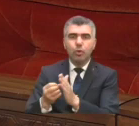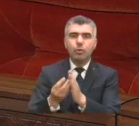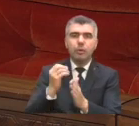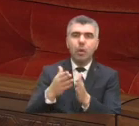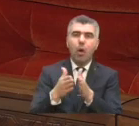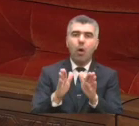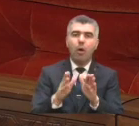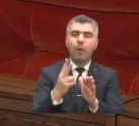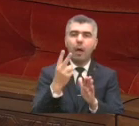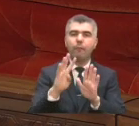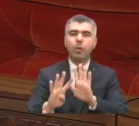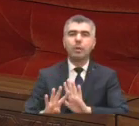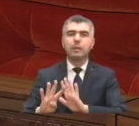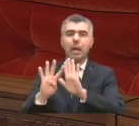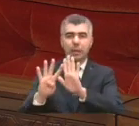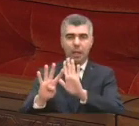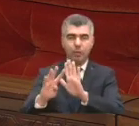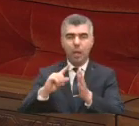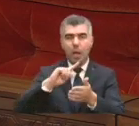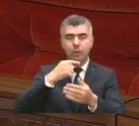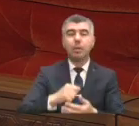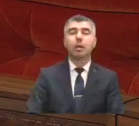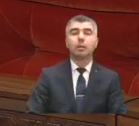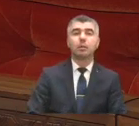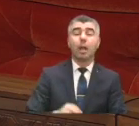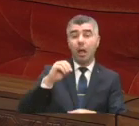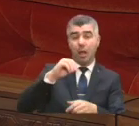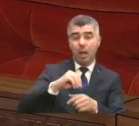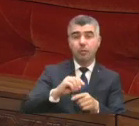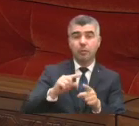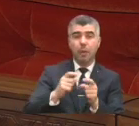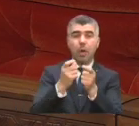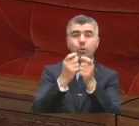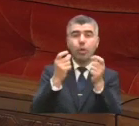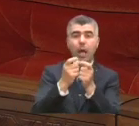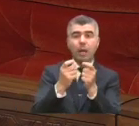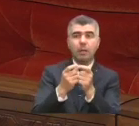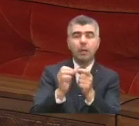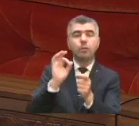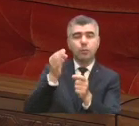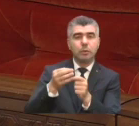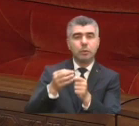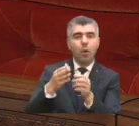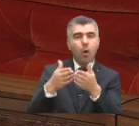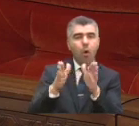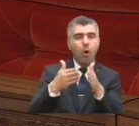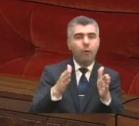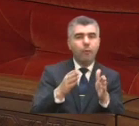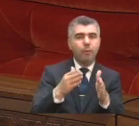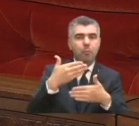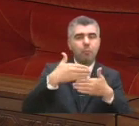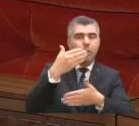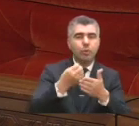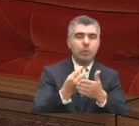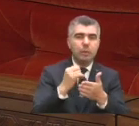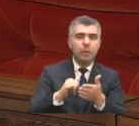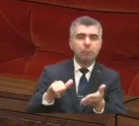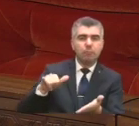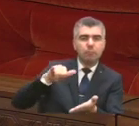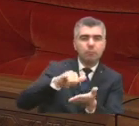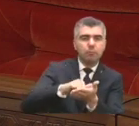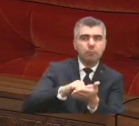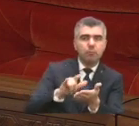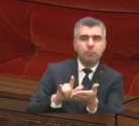في 2019، ومن جهة أخرى تنشجعوا الشركات ديال النقل الجوي باش تفتح أو تكتف الرحلات الجوية إلى